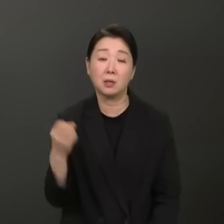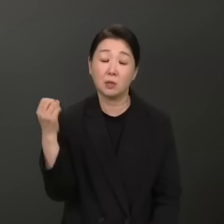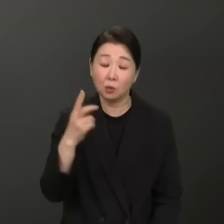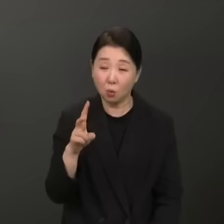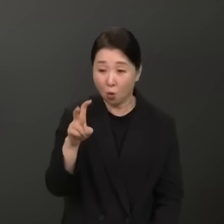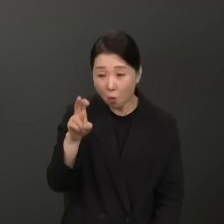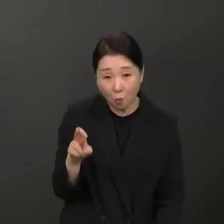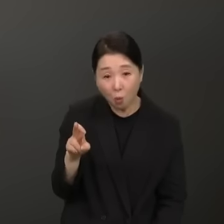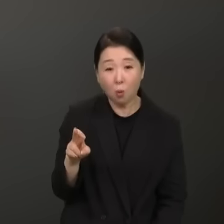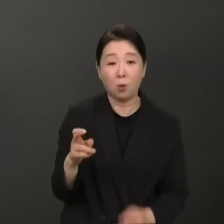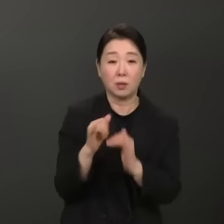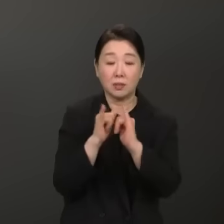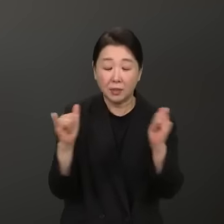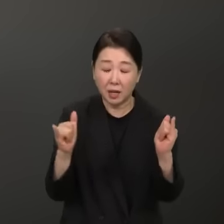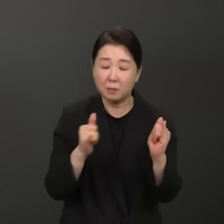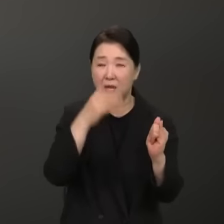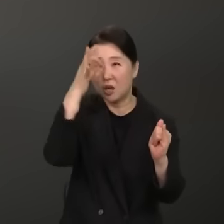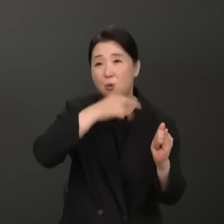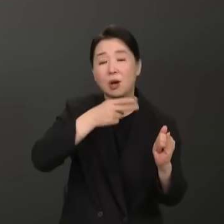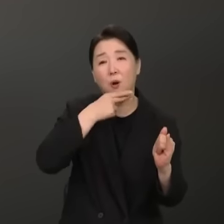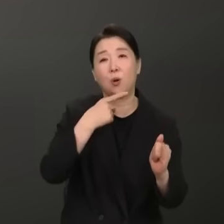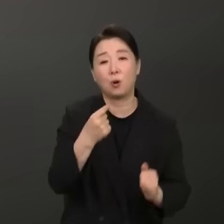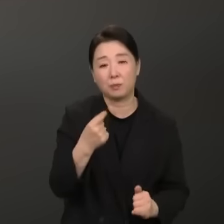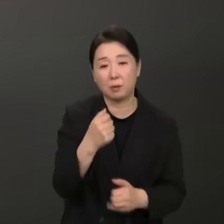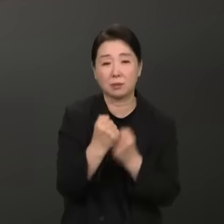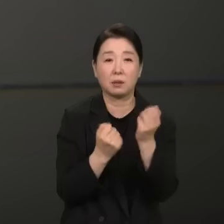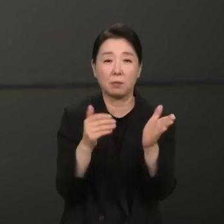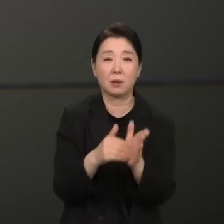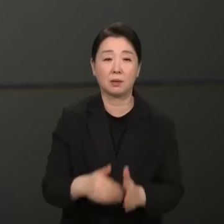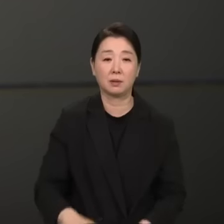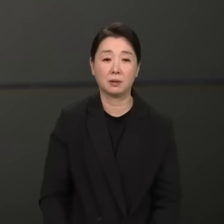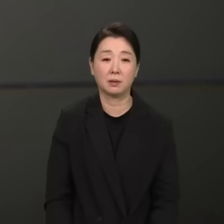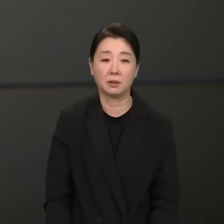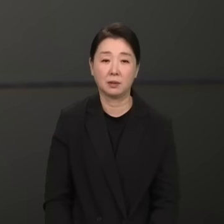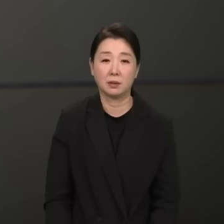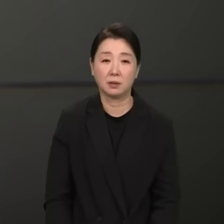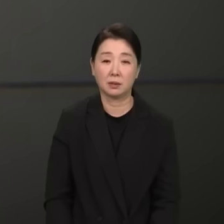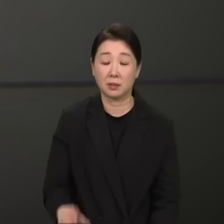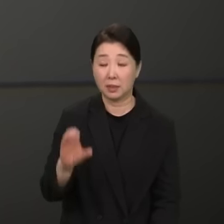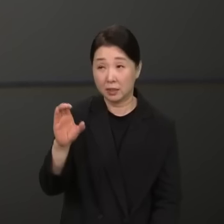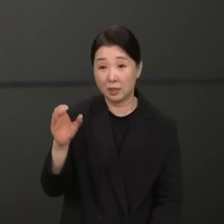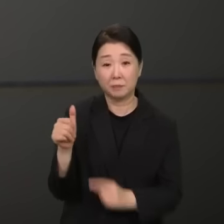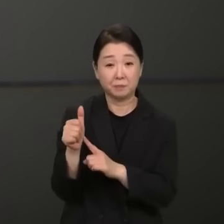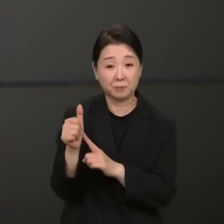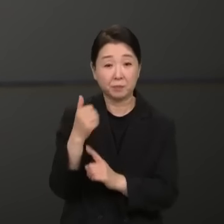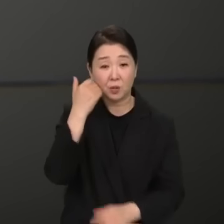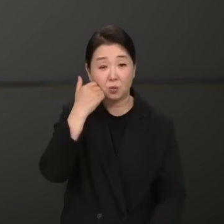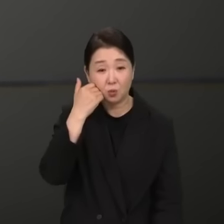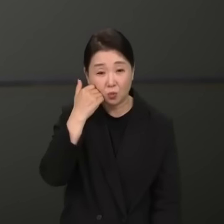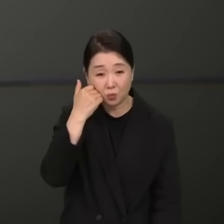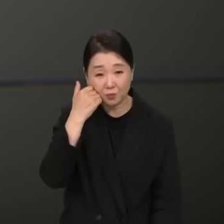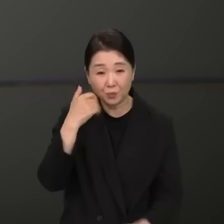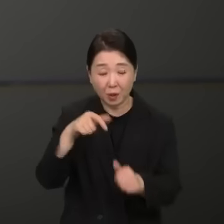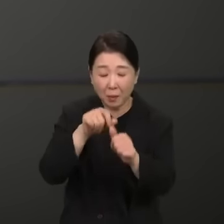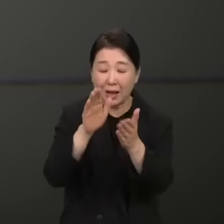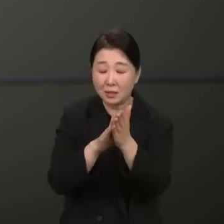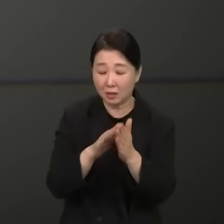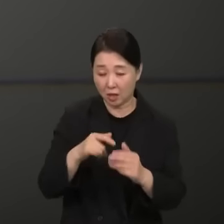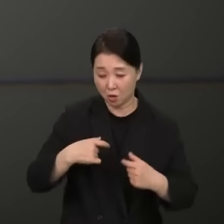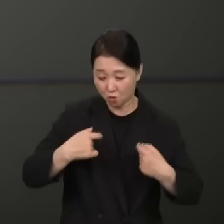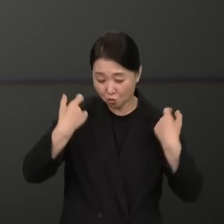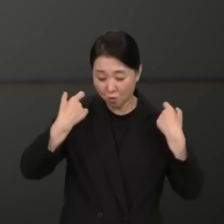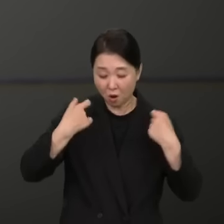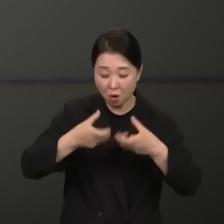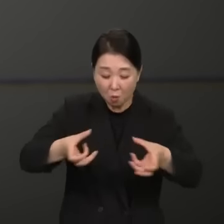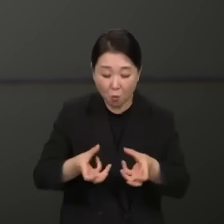포병이 비효율적이라는 지적을 받았다고 설명했습니다. 시중사는 수색작전에 구명보트나 구명조끼는